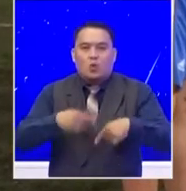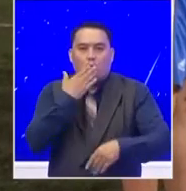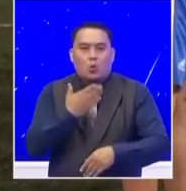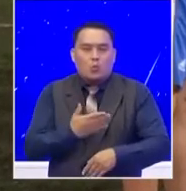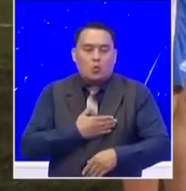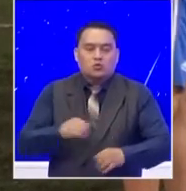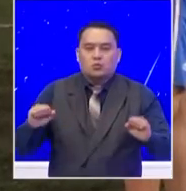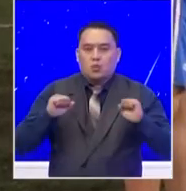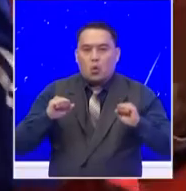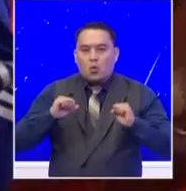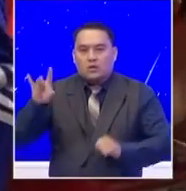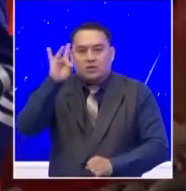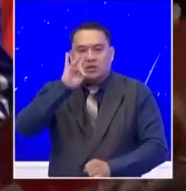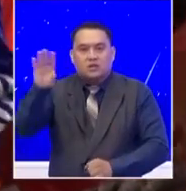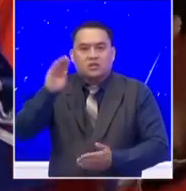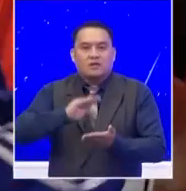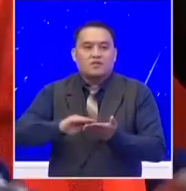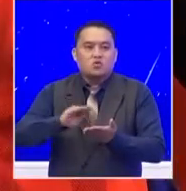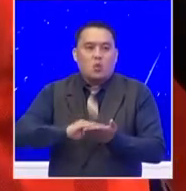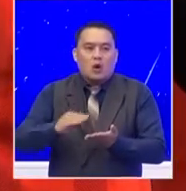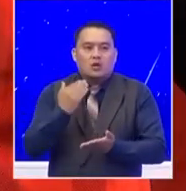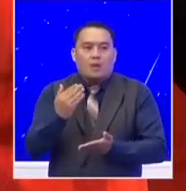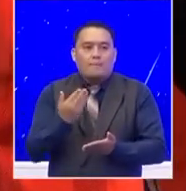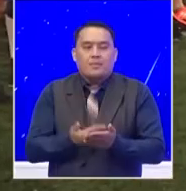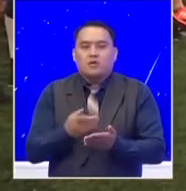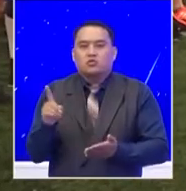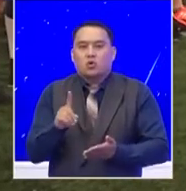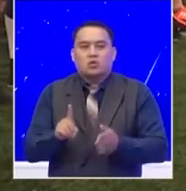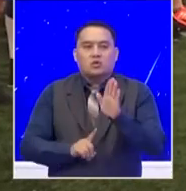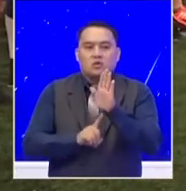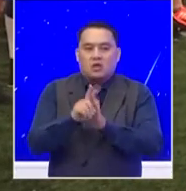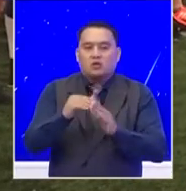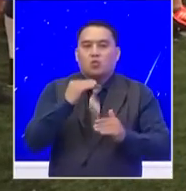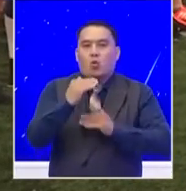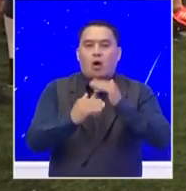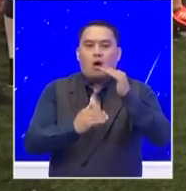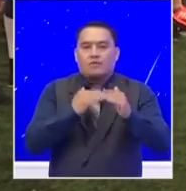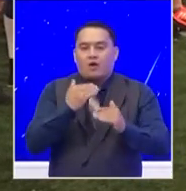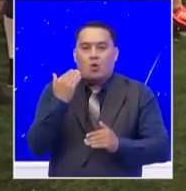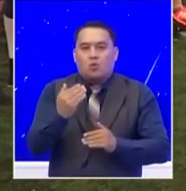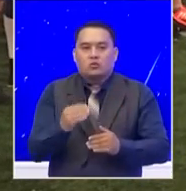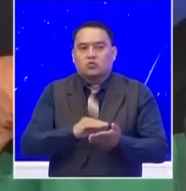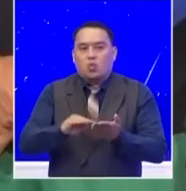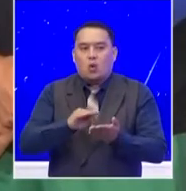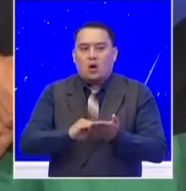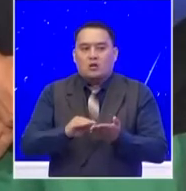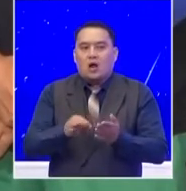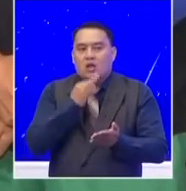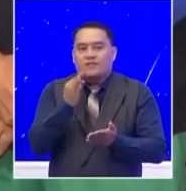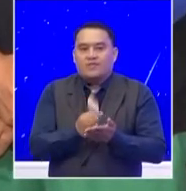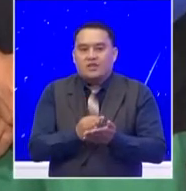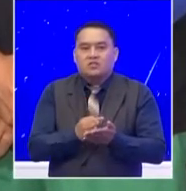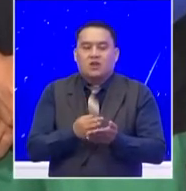любимых видов спорта известного тележурналиста. Примечательно, что начал свою карьеру Бейсен Куранбек корреспондентом и